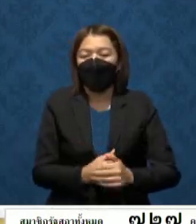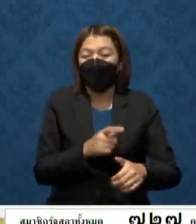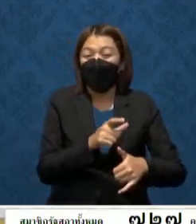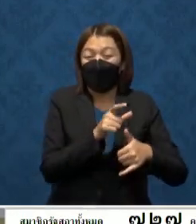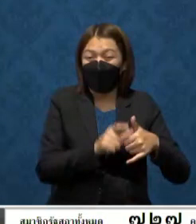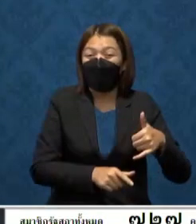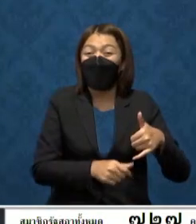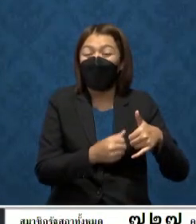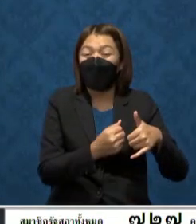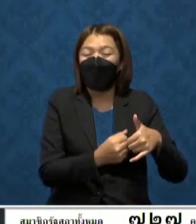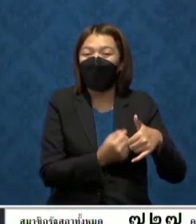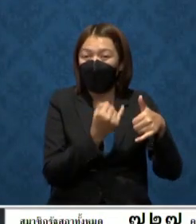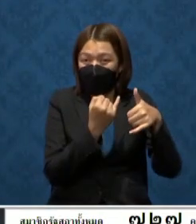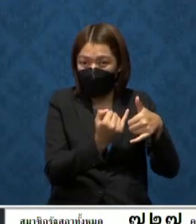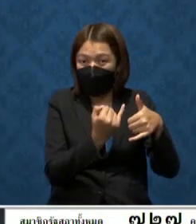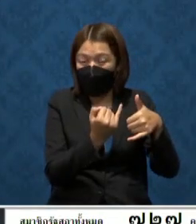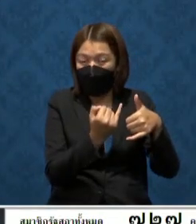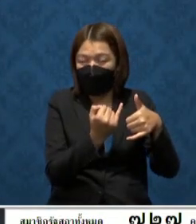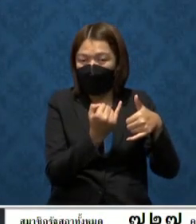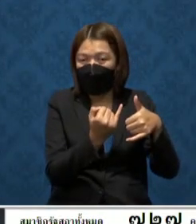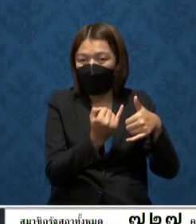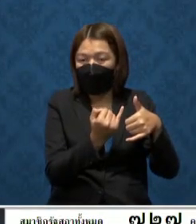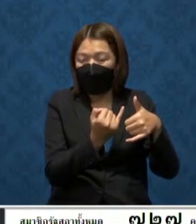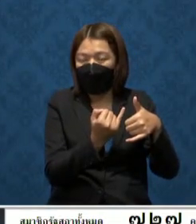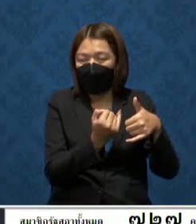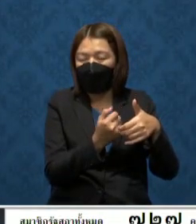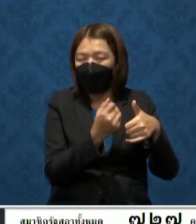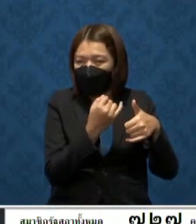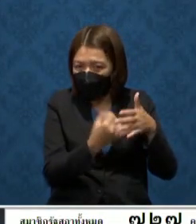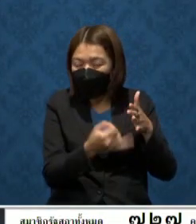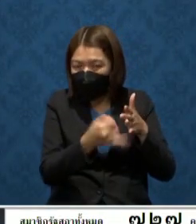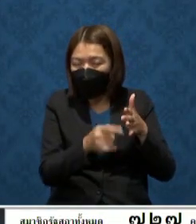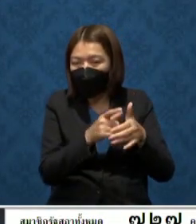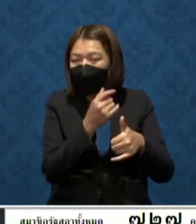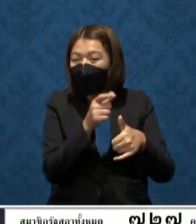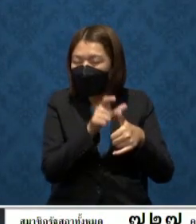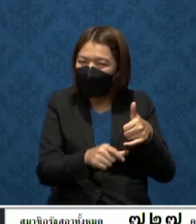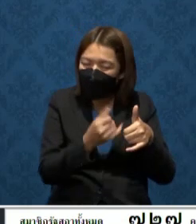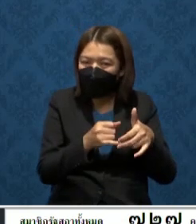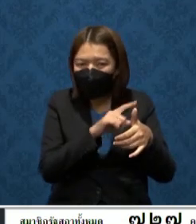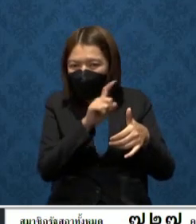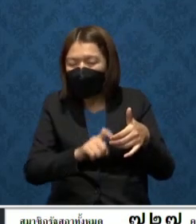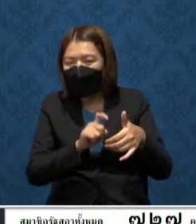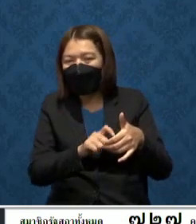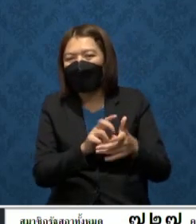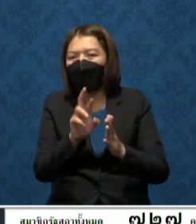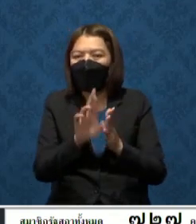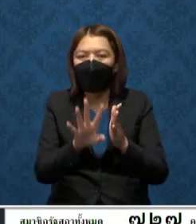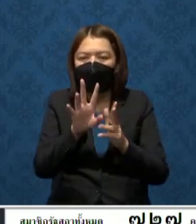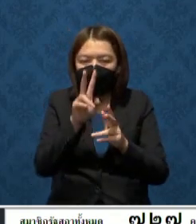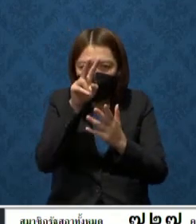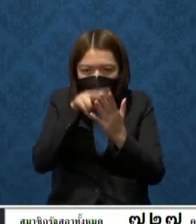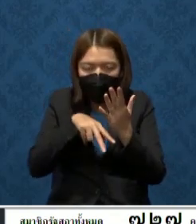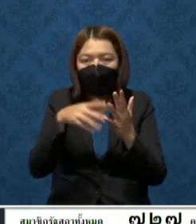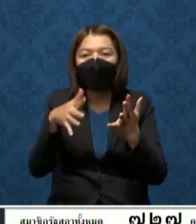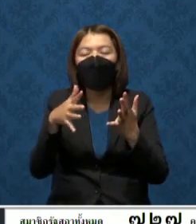อยู่ในสถานที่ไม่สามารถไปตดตามความคืบหน้าได้เองหรอเข้ไม่ถึงระบบยกต